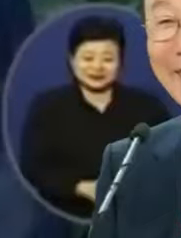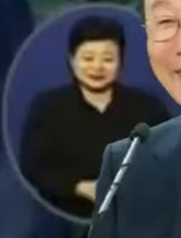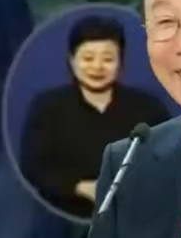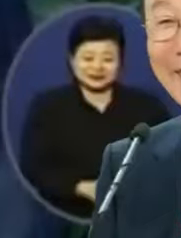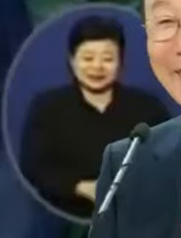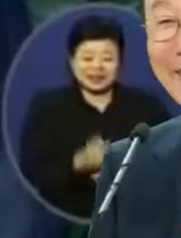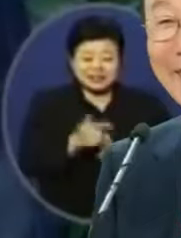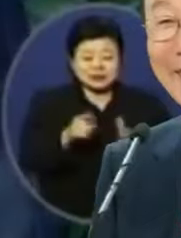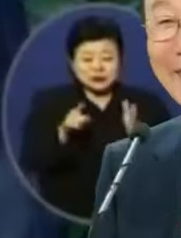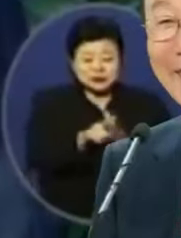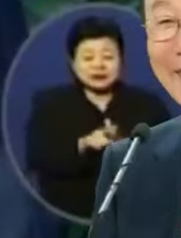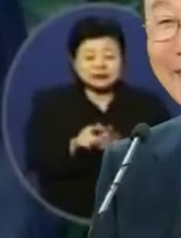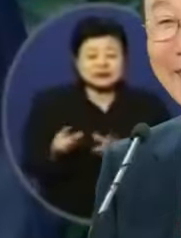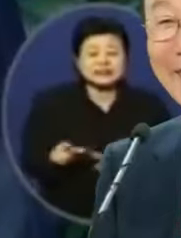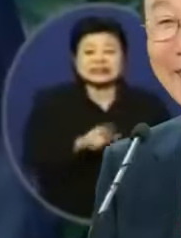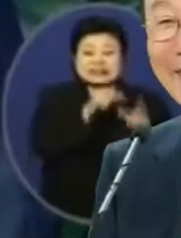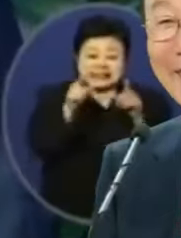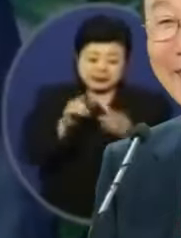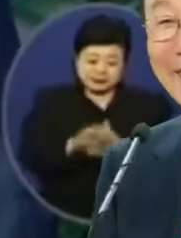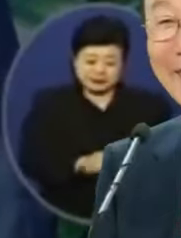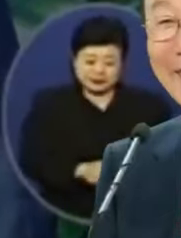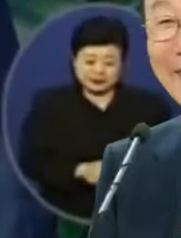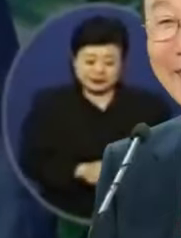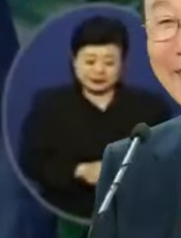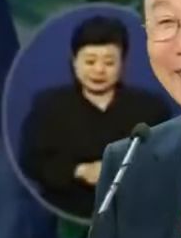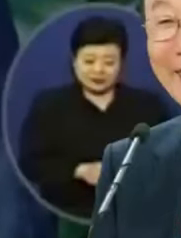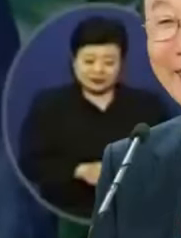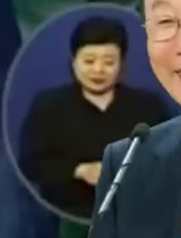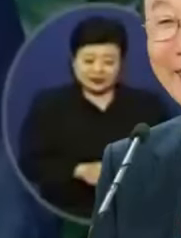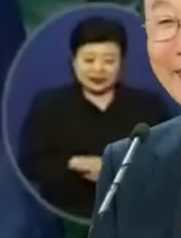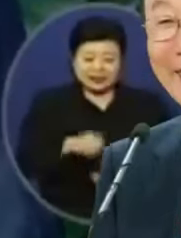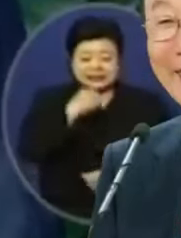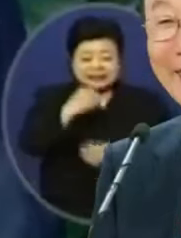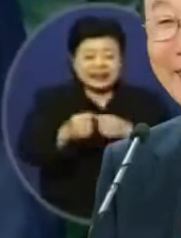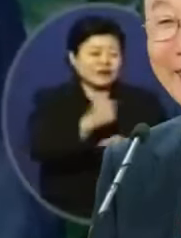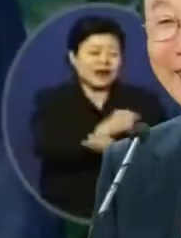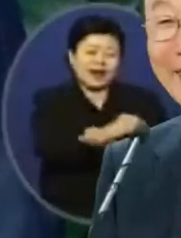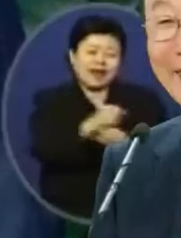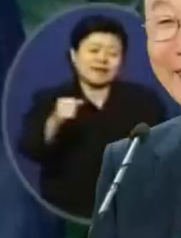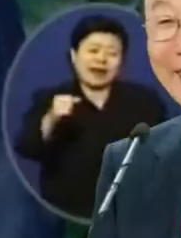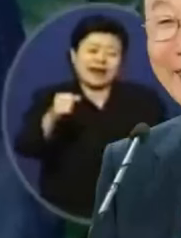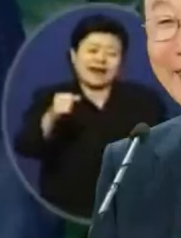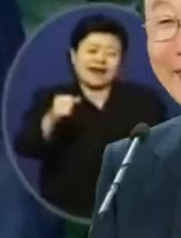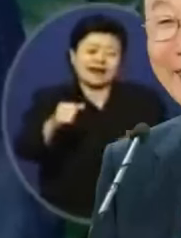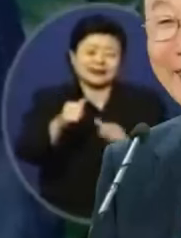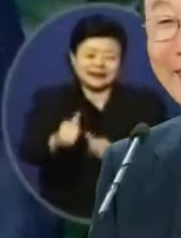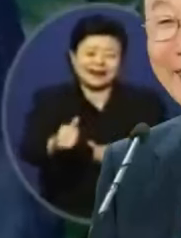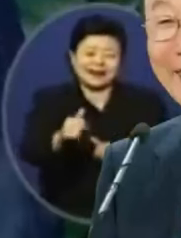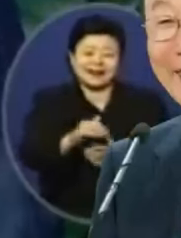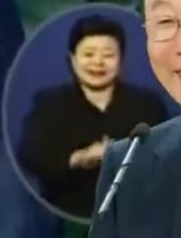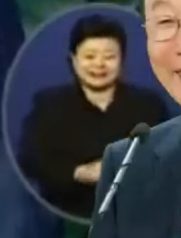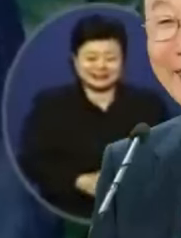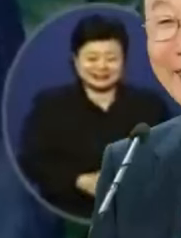우리 예수 믿는 신앙생활은 자유와 해방이 반드시 따르는 것입니다.